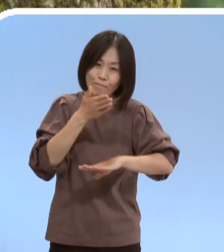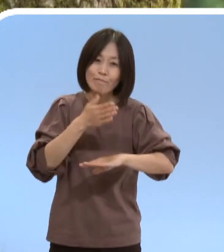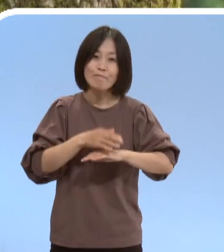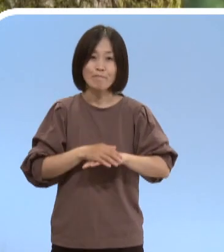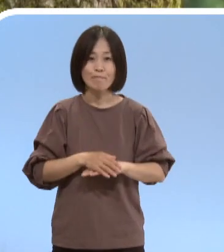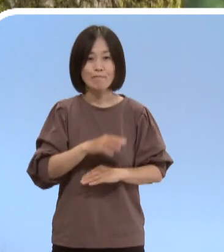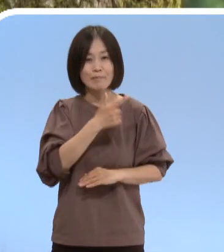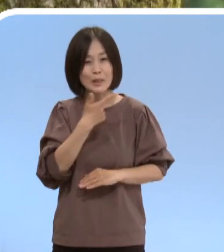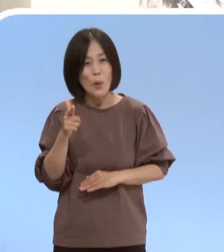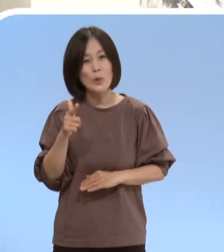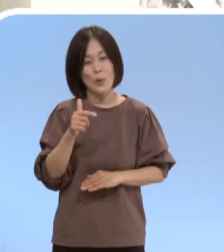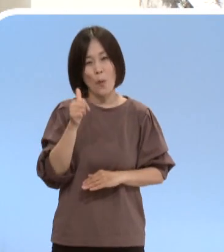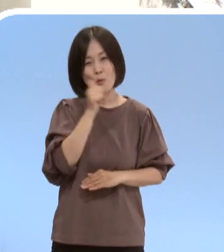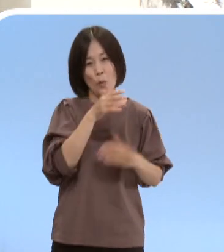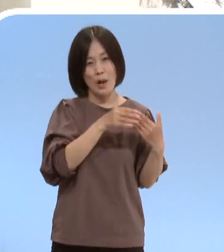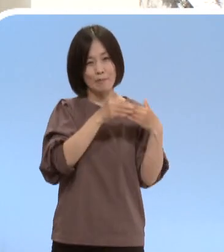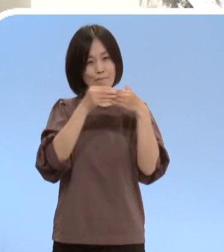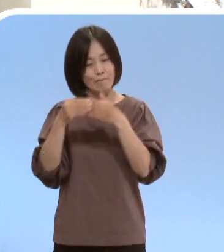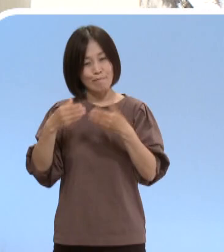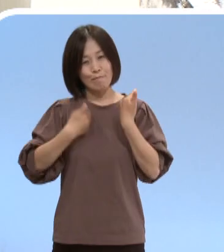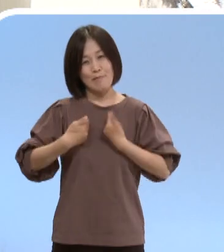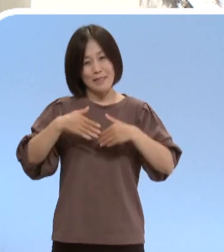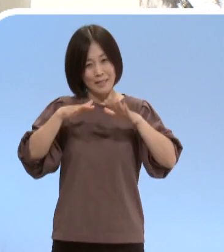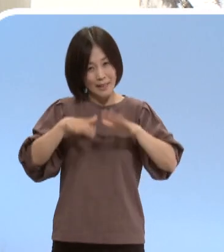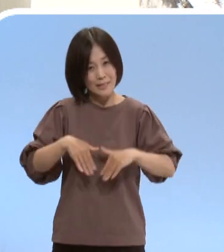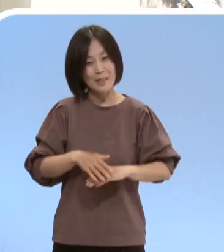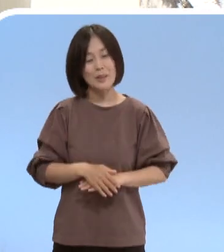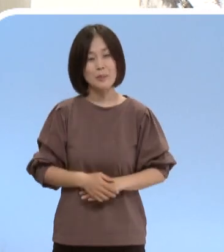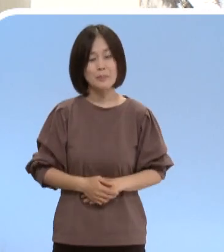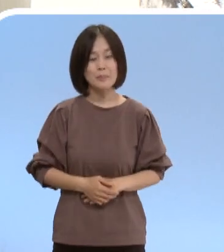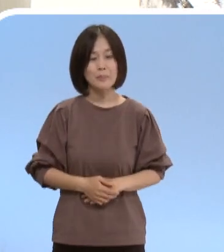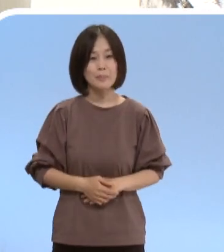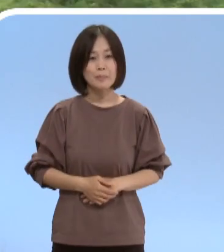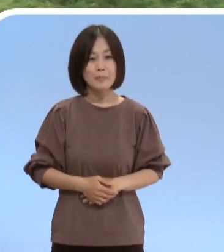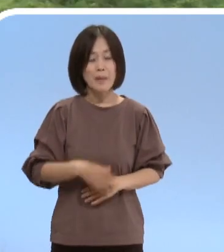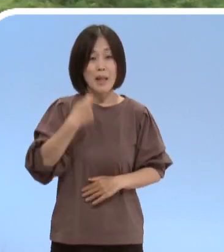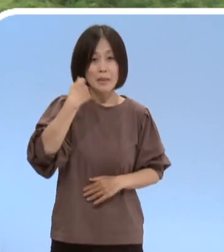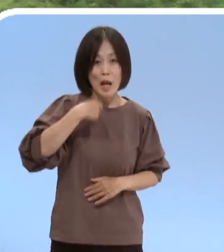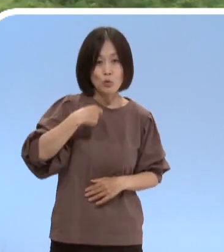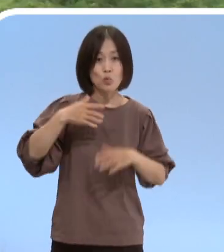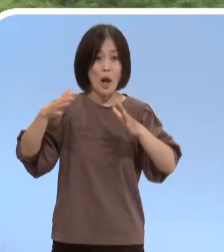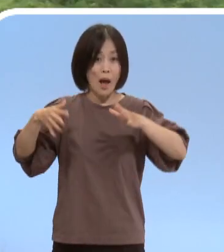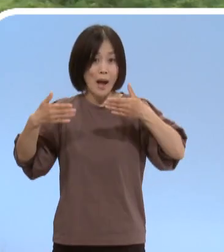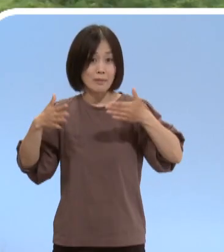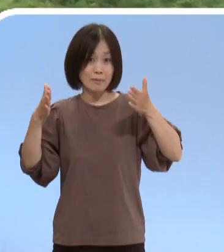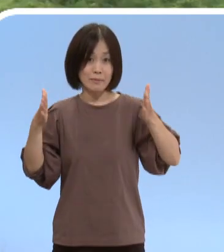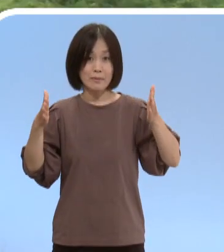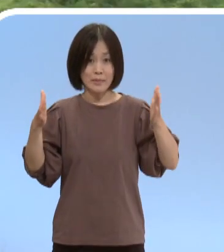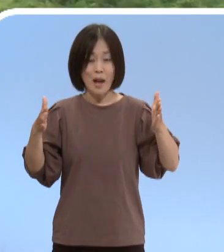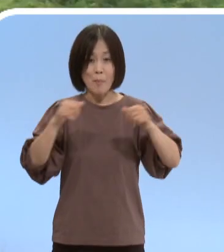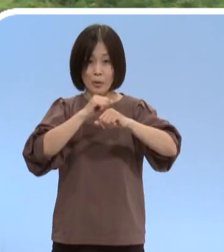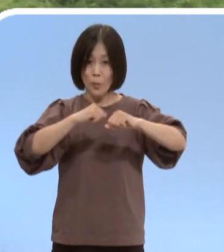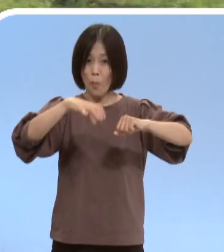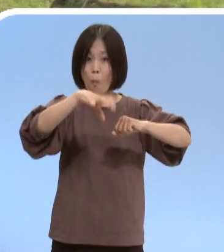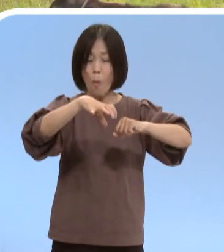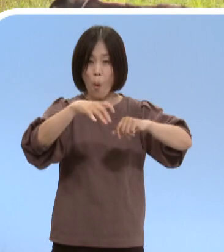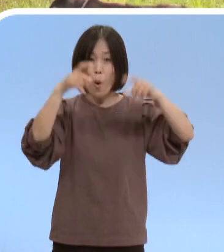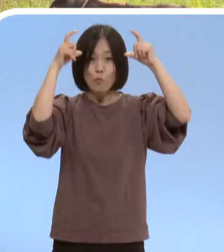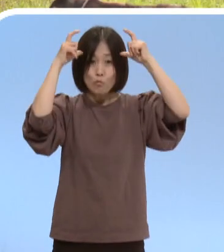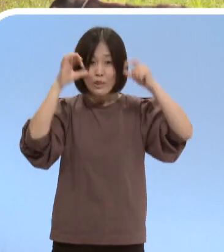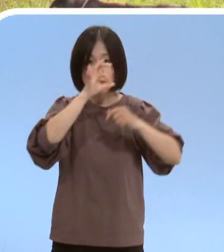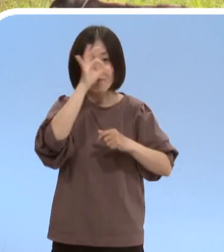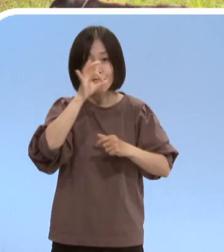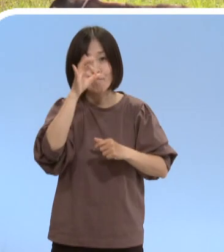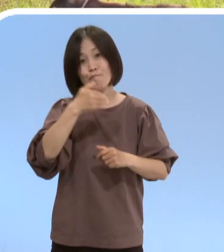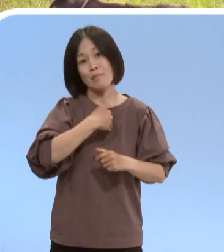ありがとうございました。 ありがとうございました。 たくさんいろんなところ案内していただけて嬉しかったです 夏から秋にかけては放牧場